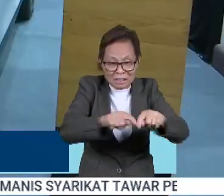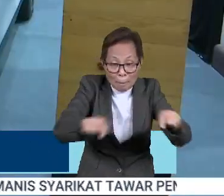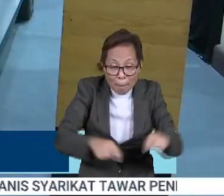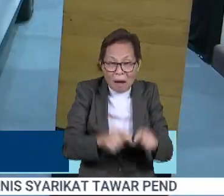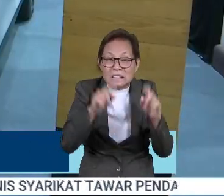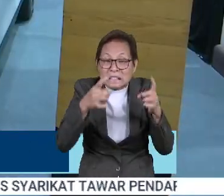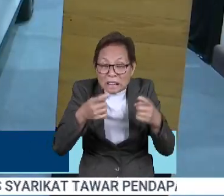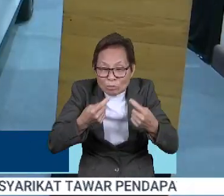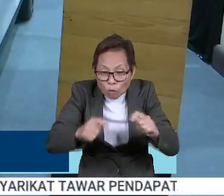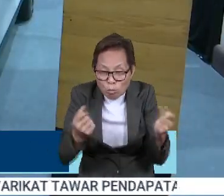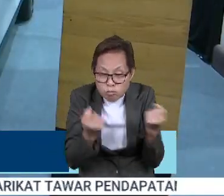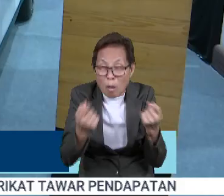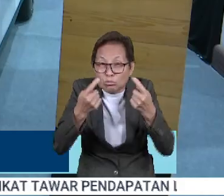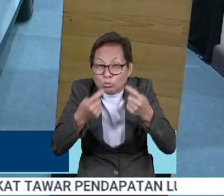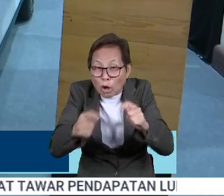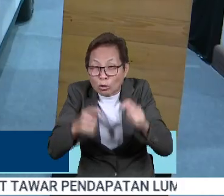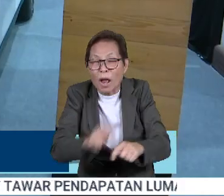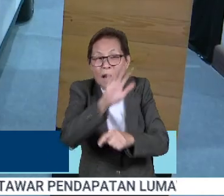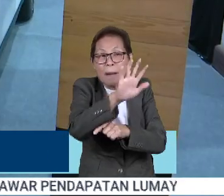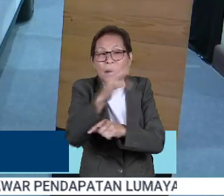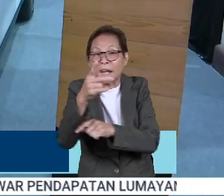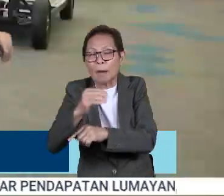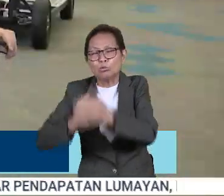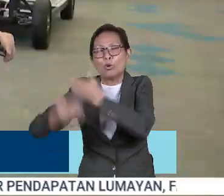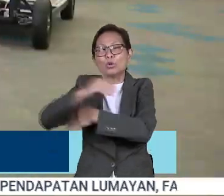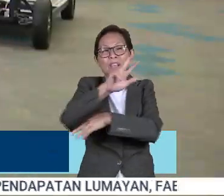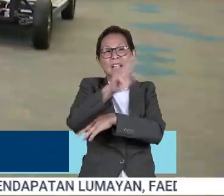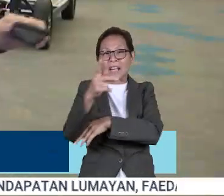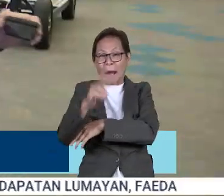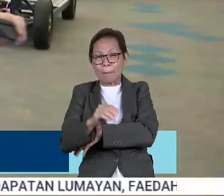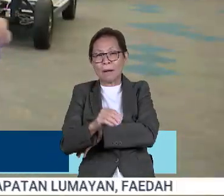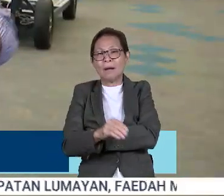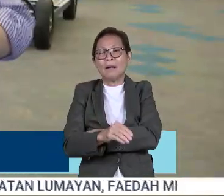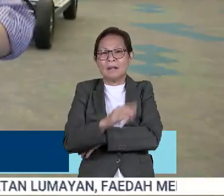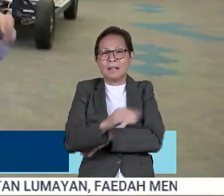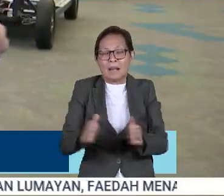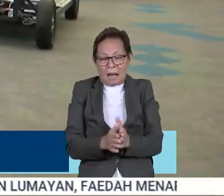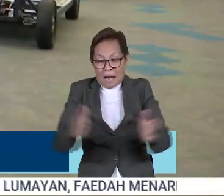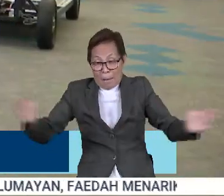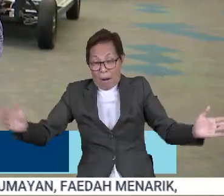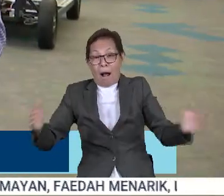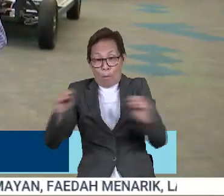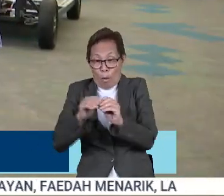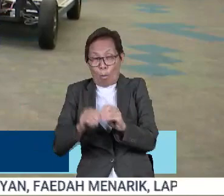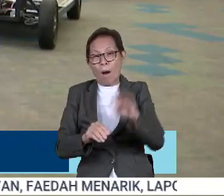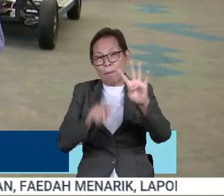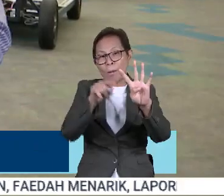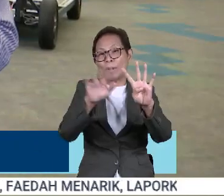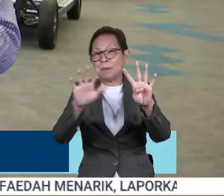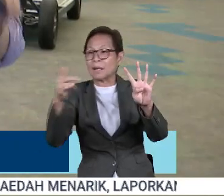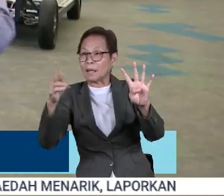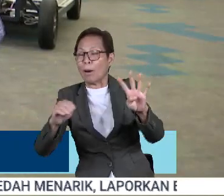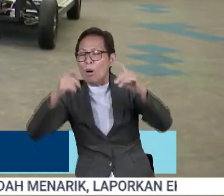sepanjang 4,5 KM dulu 3 km dilebah dan diluaskan lagi 45 km